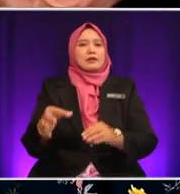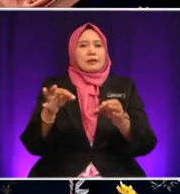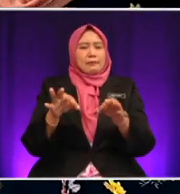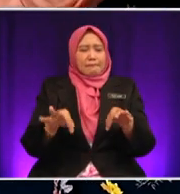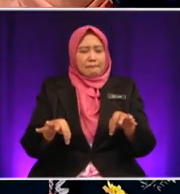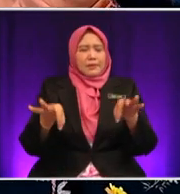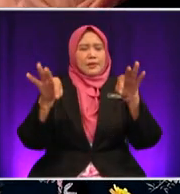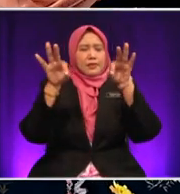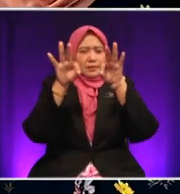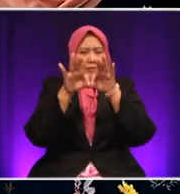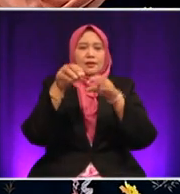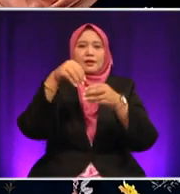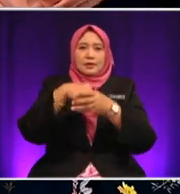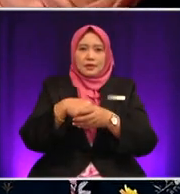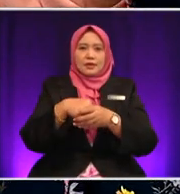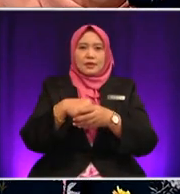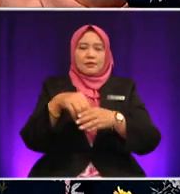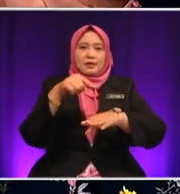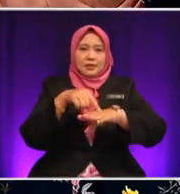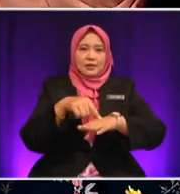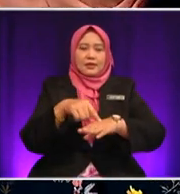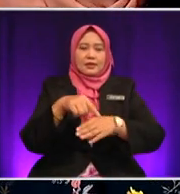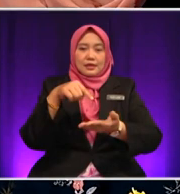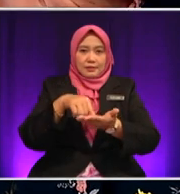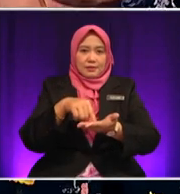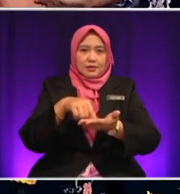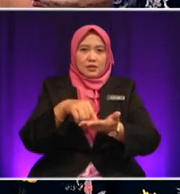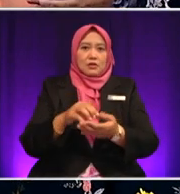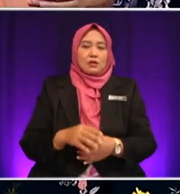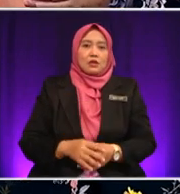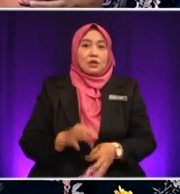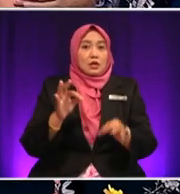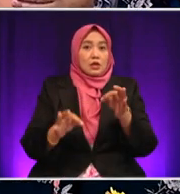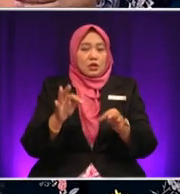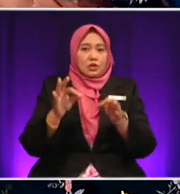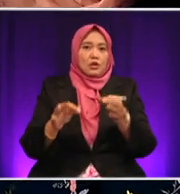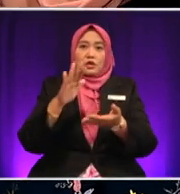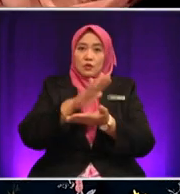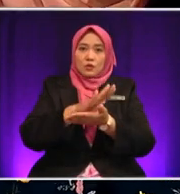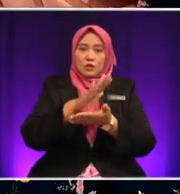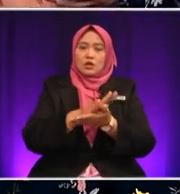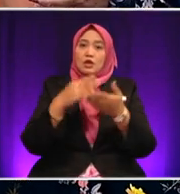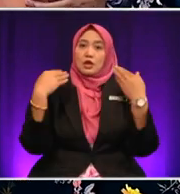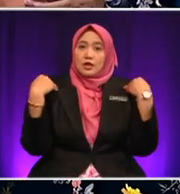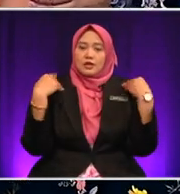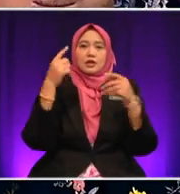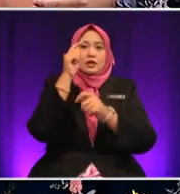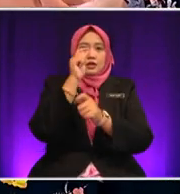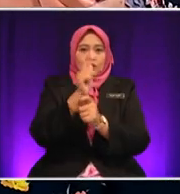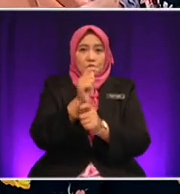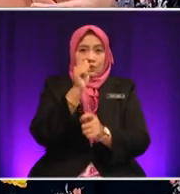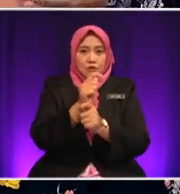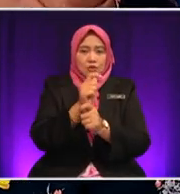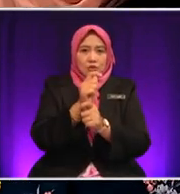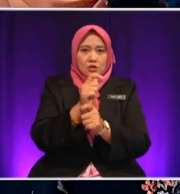dan di sekolah Anda semua telah buat satu tugas saja yang diberikan oleh guru yaitu tugas folio